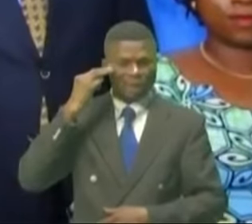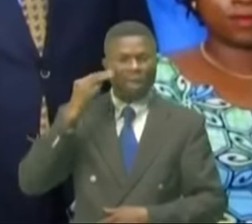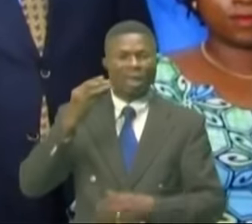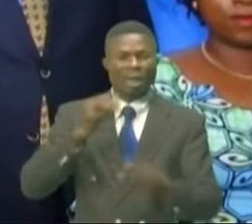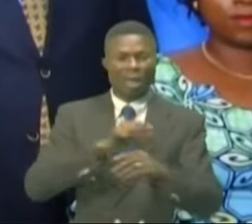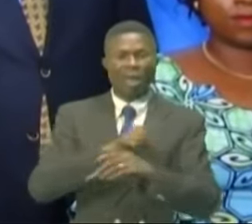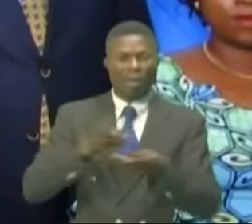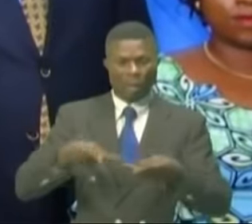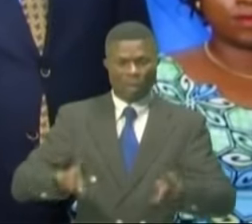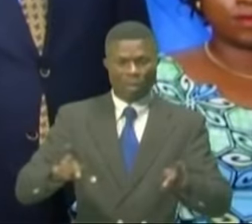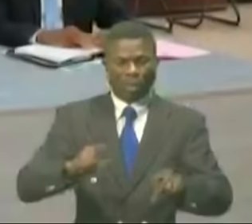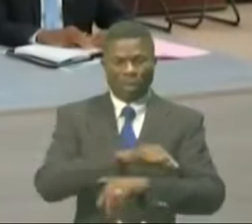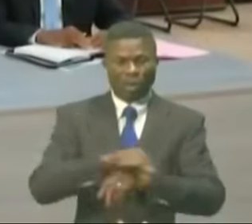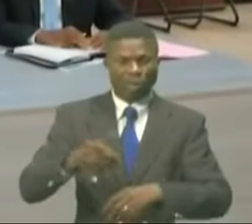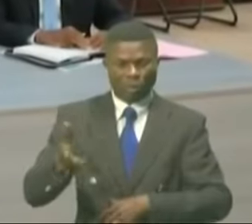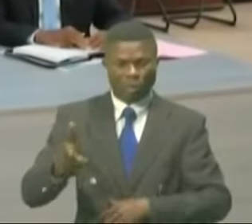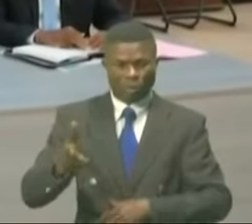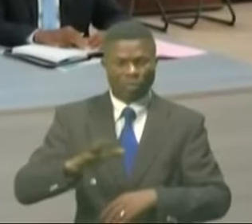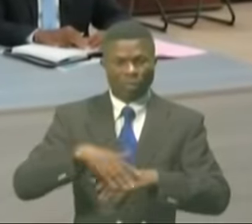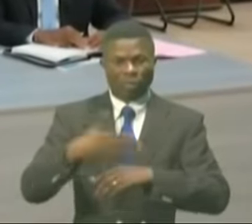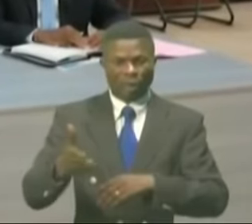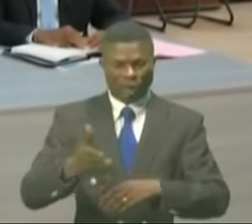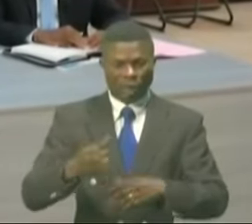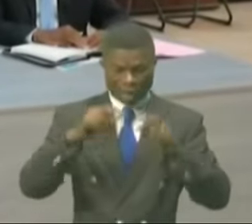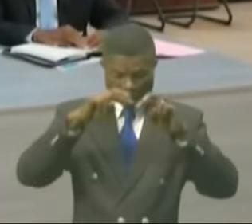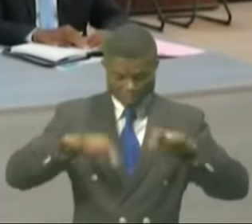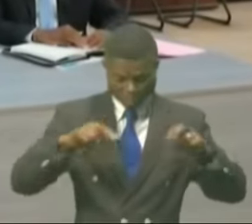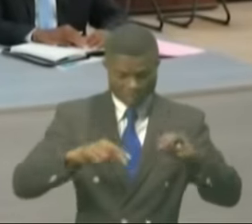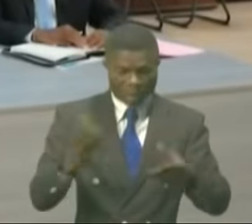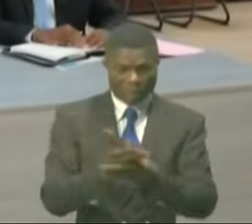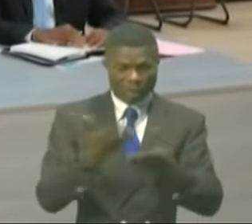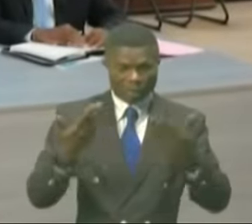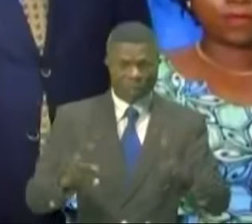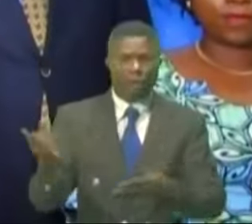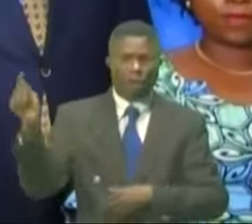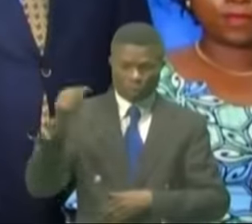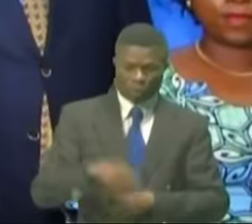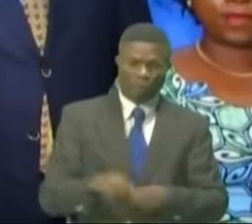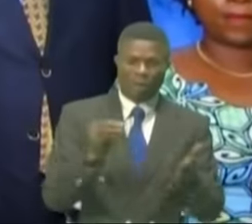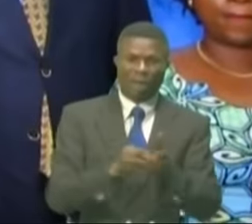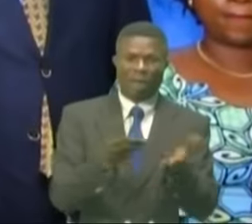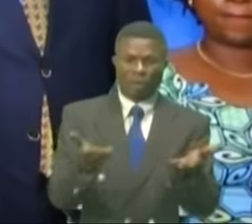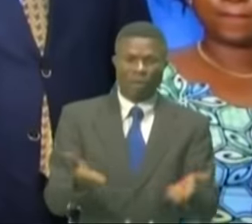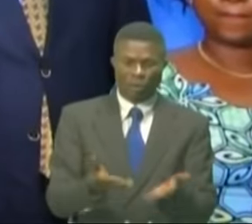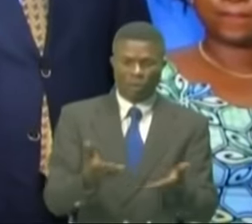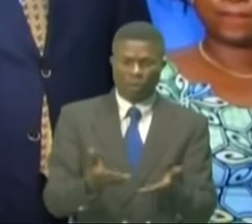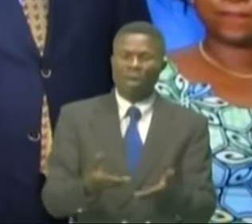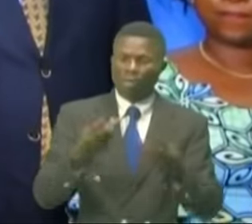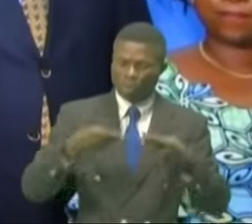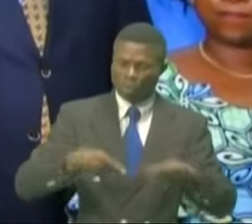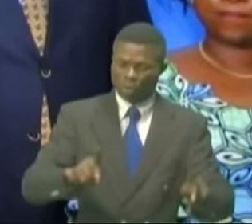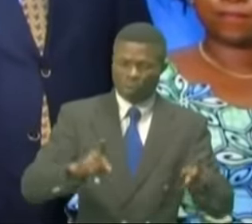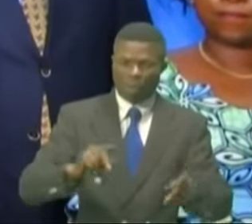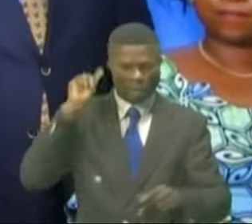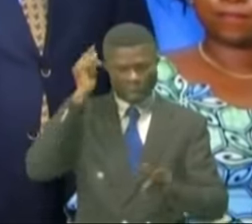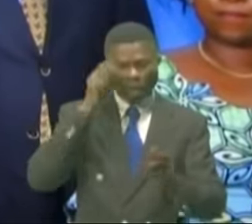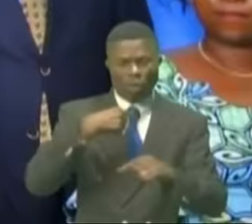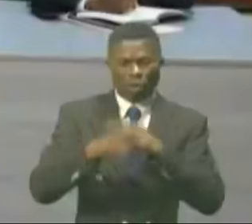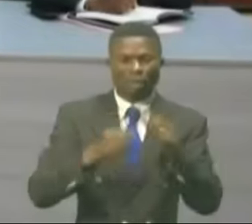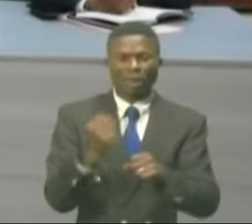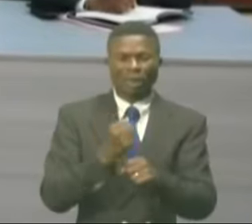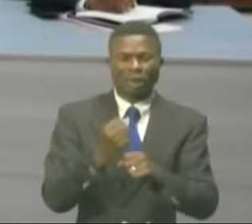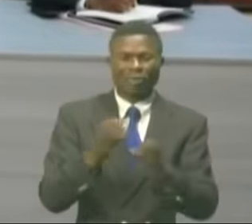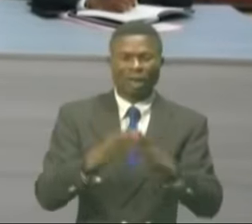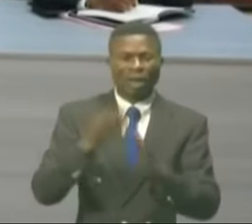le biais du bureau, après l'avoir étudié, nous viendrons ici pour l'investiture du gouvernement de la